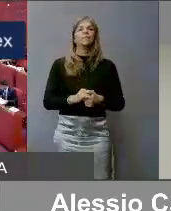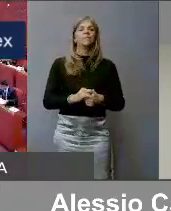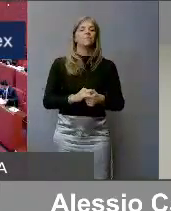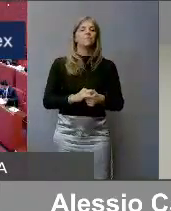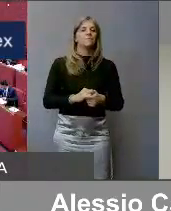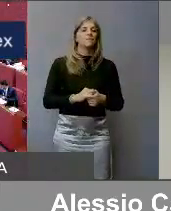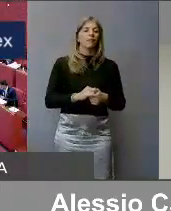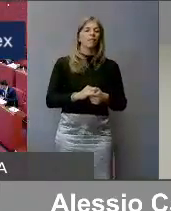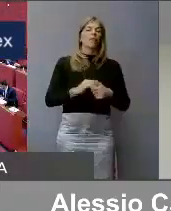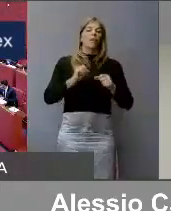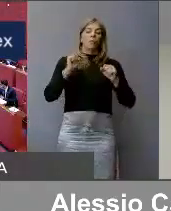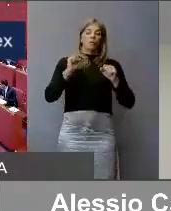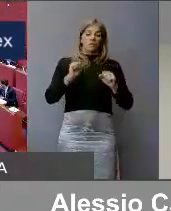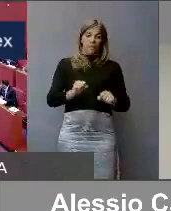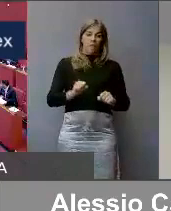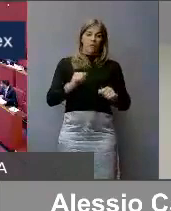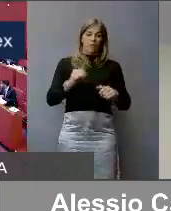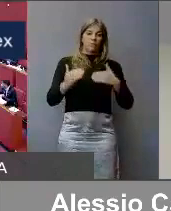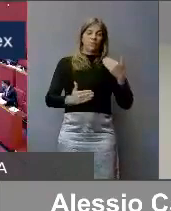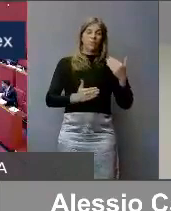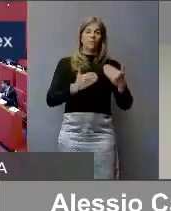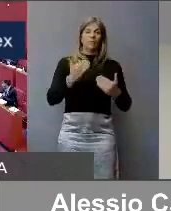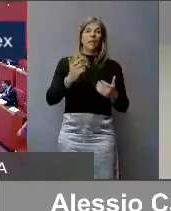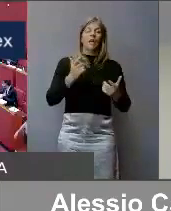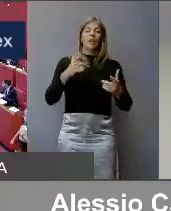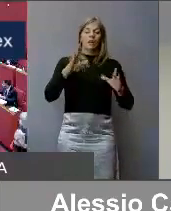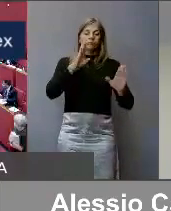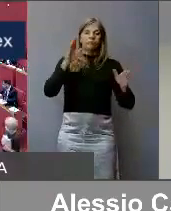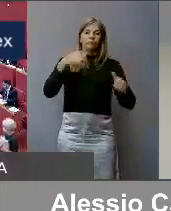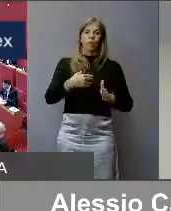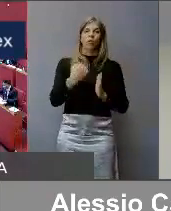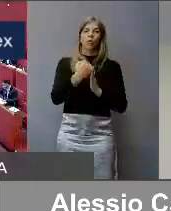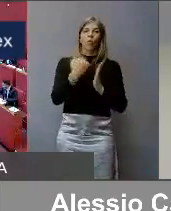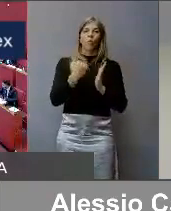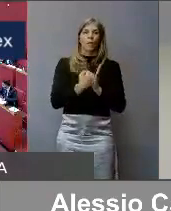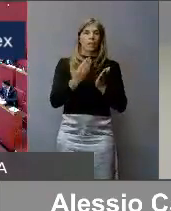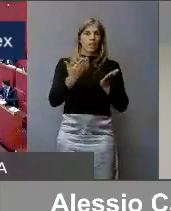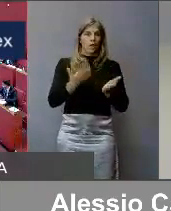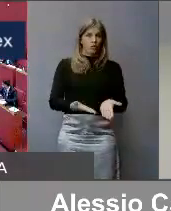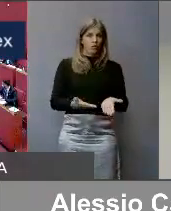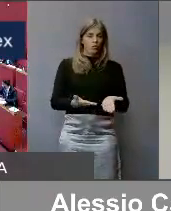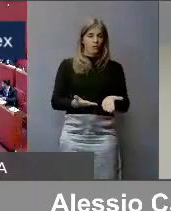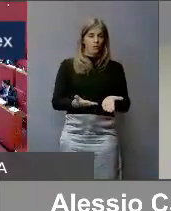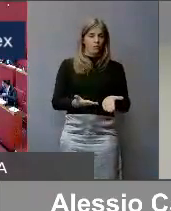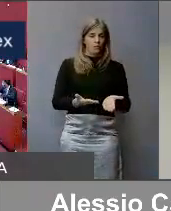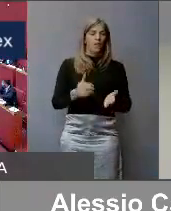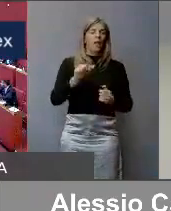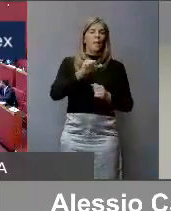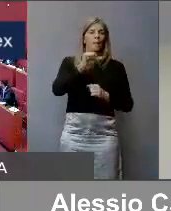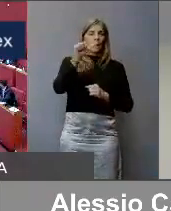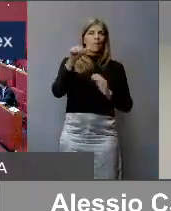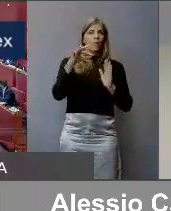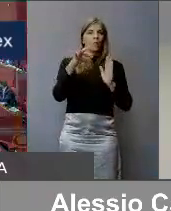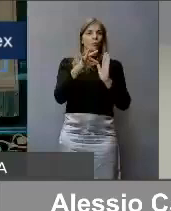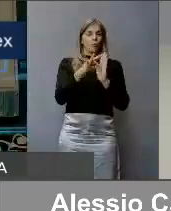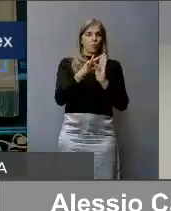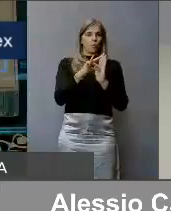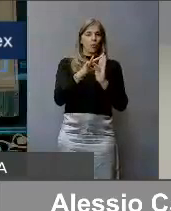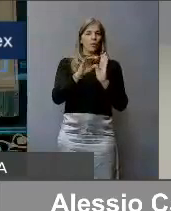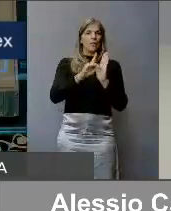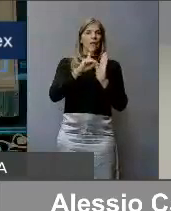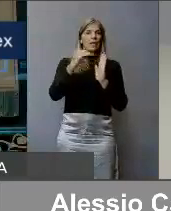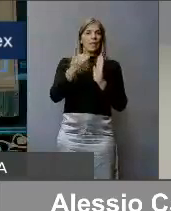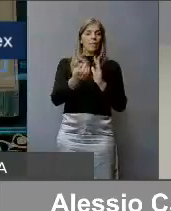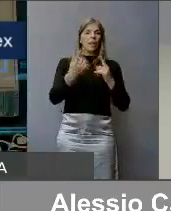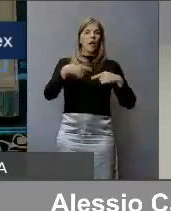allora possiamo procedere con la trattazione di documenti all'ordine del giorno oggi al primo punto abbiamo una delibera di consiglio la